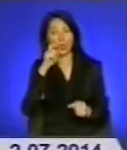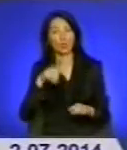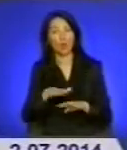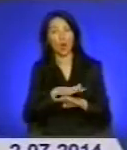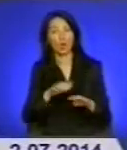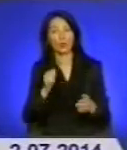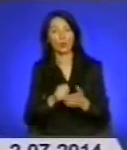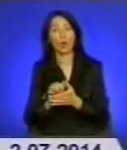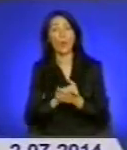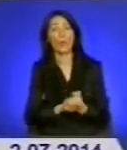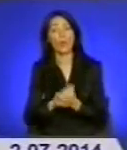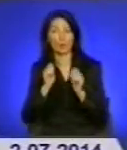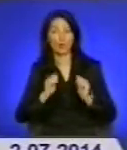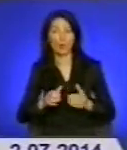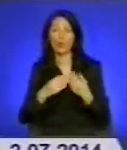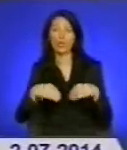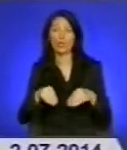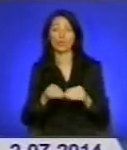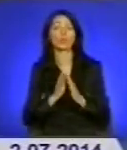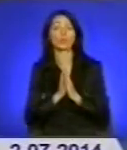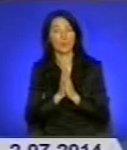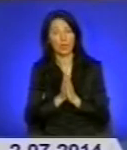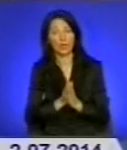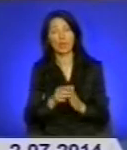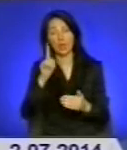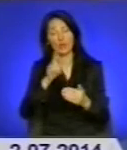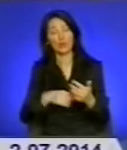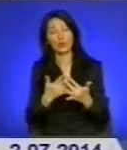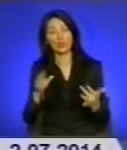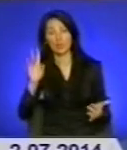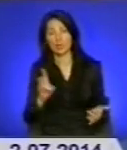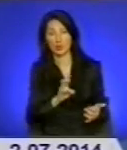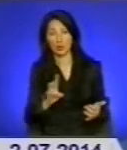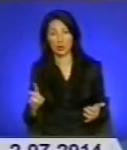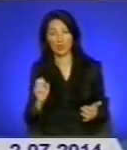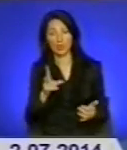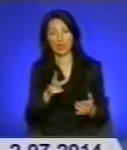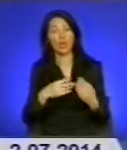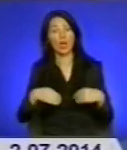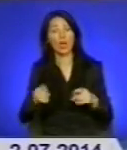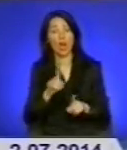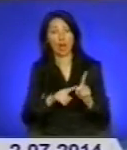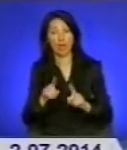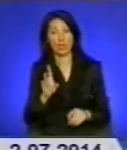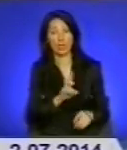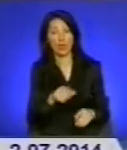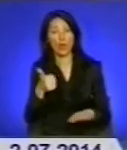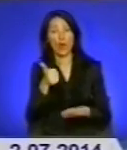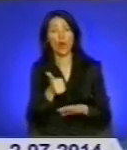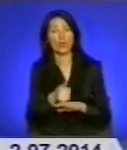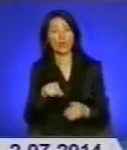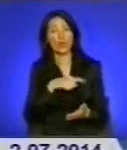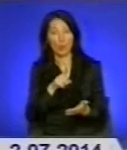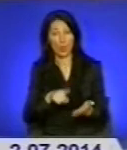до миру спокою та єдності закликали віруючих різних конфесій члени ради церков головні питання що розглянули на черговому засіданні обласної ради церков